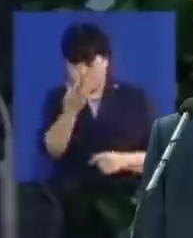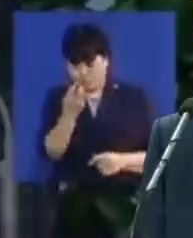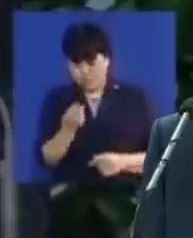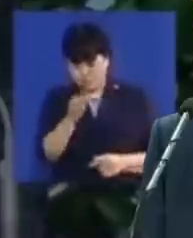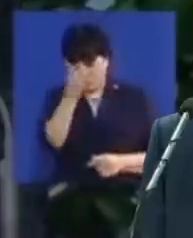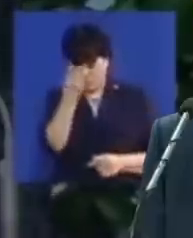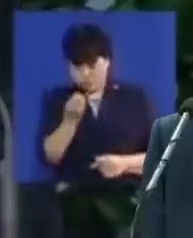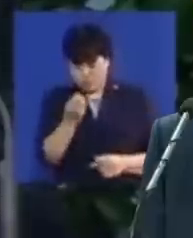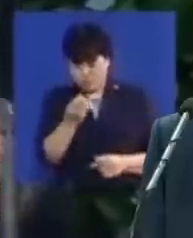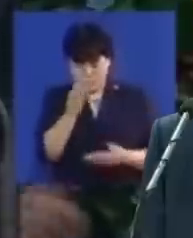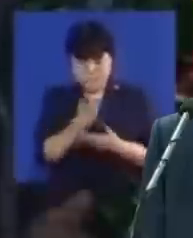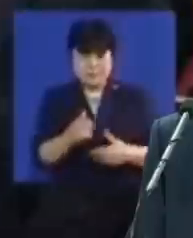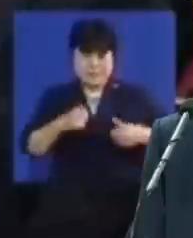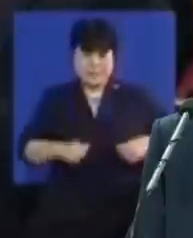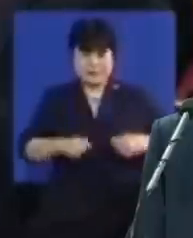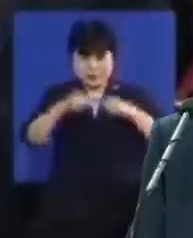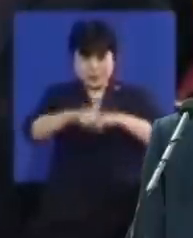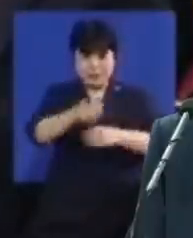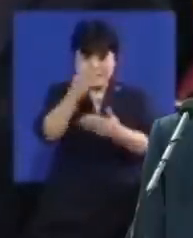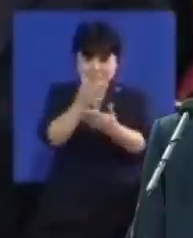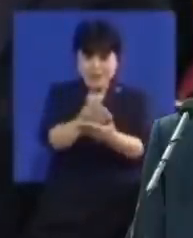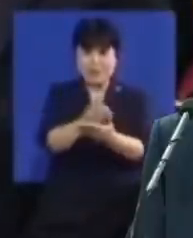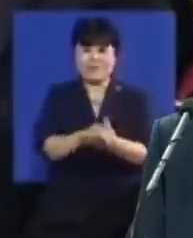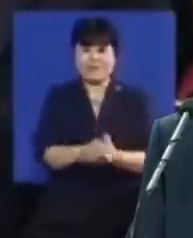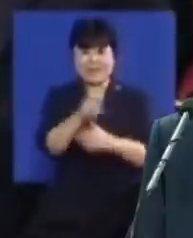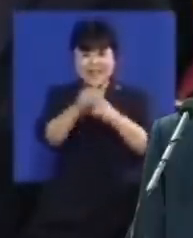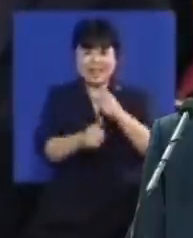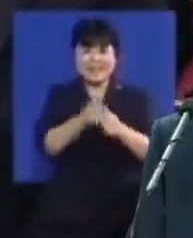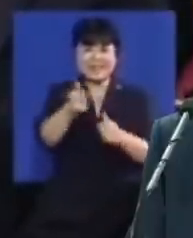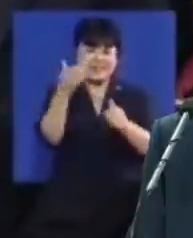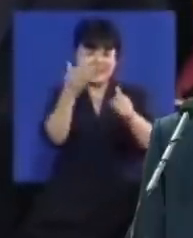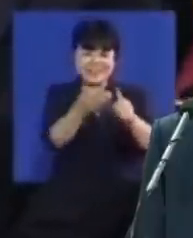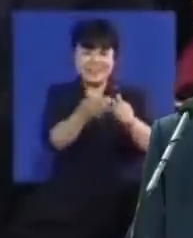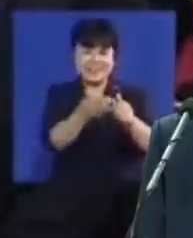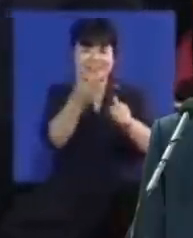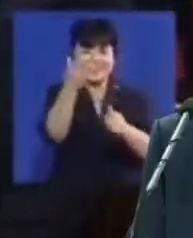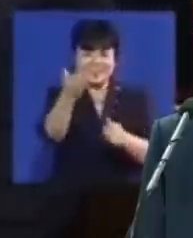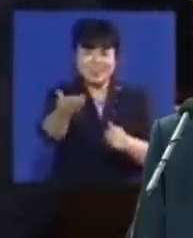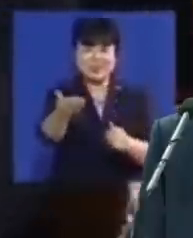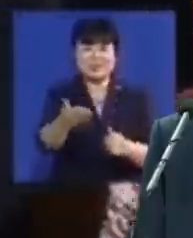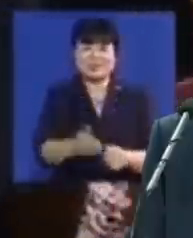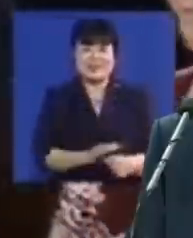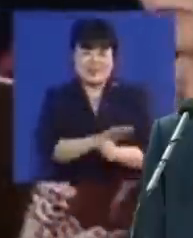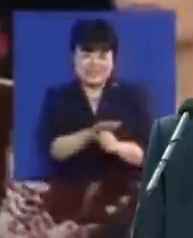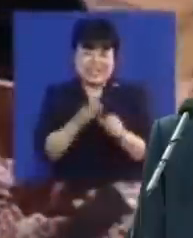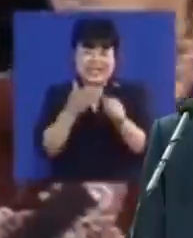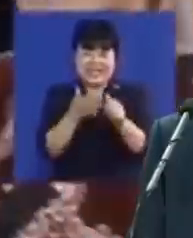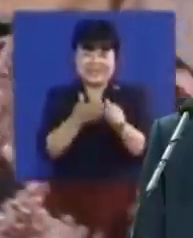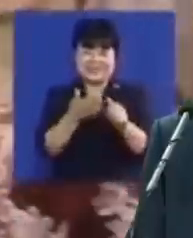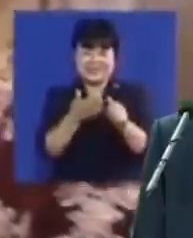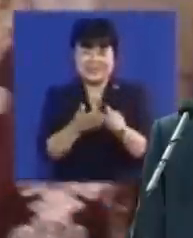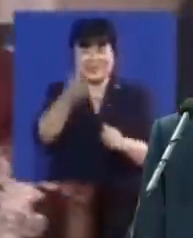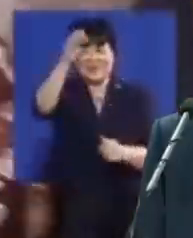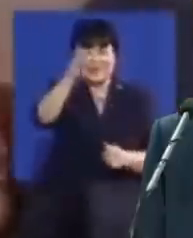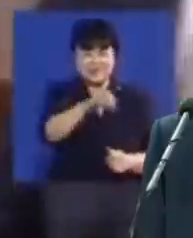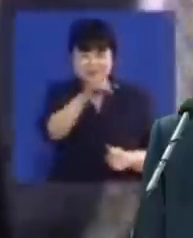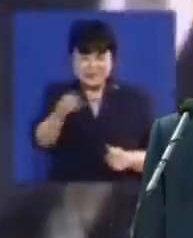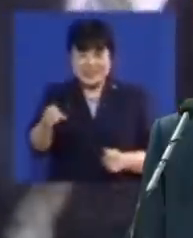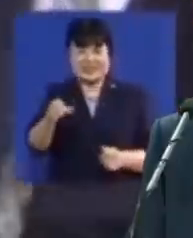마십시오. 좌절하거나 절망하지 마십시오. 하나님께서 여러분을 얼마나 사랑했던지